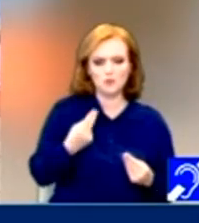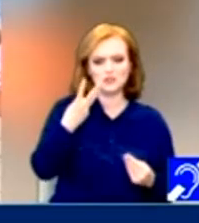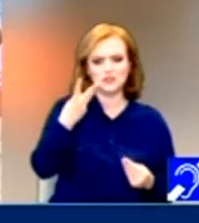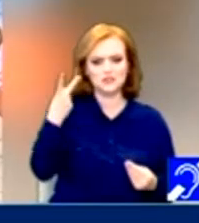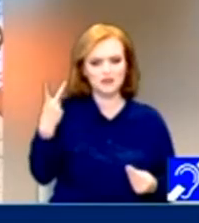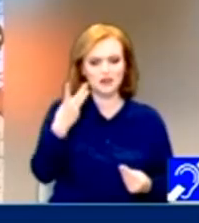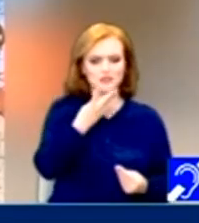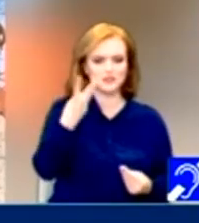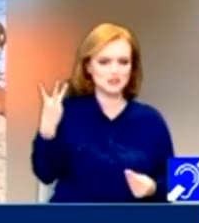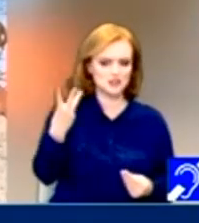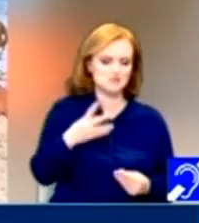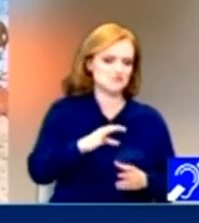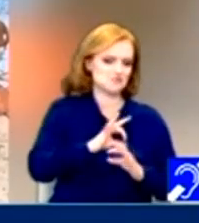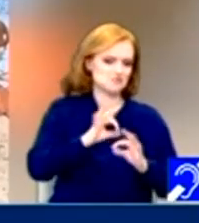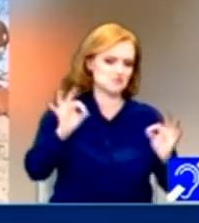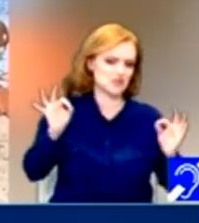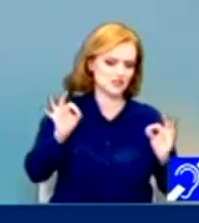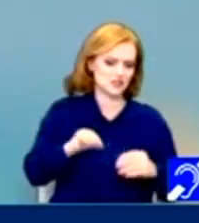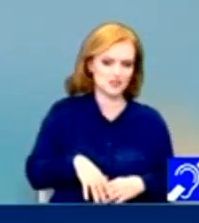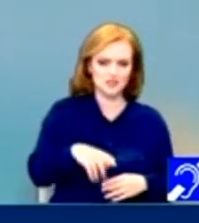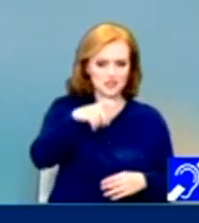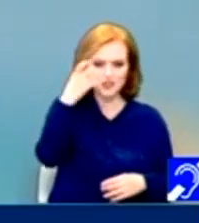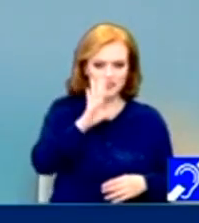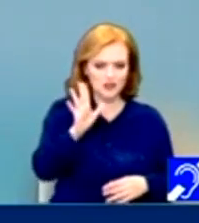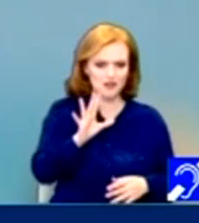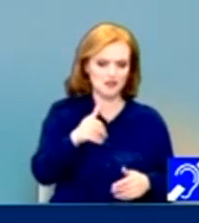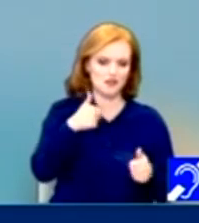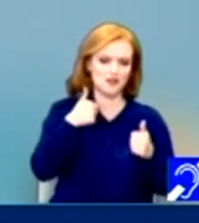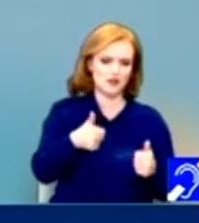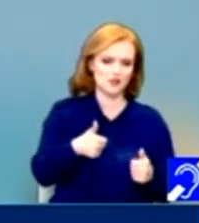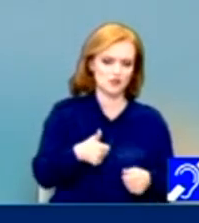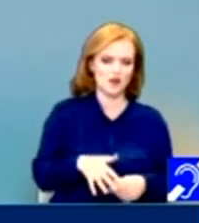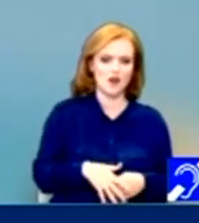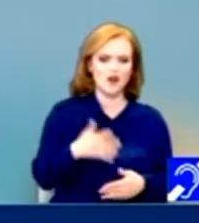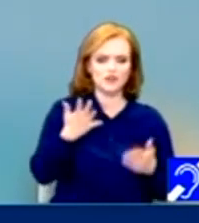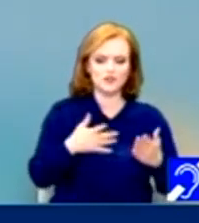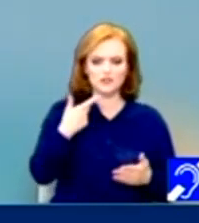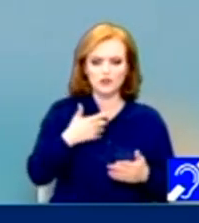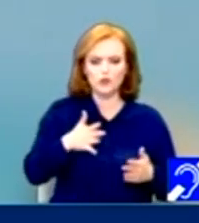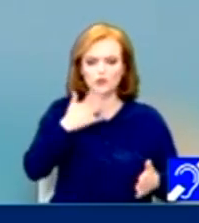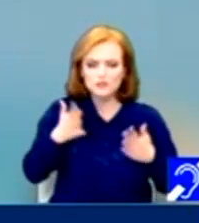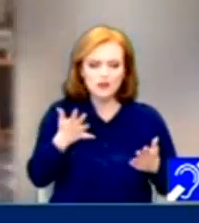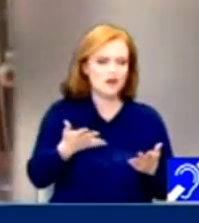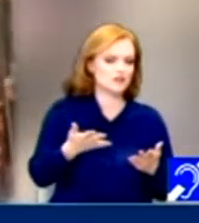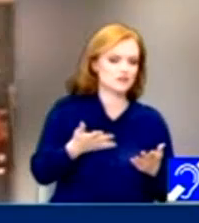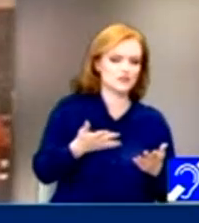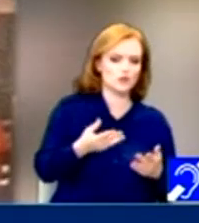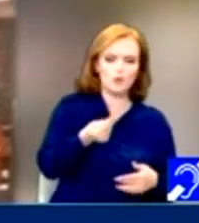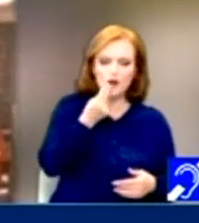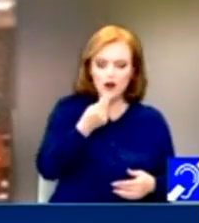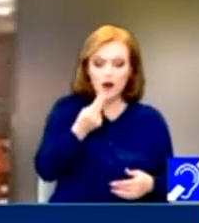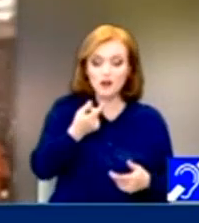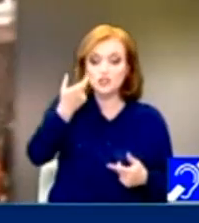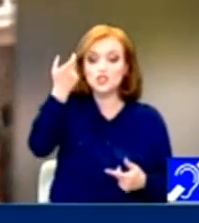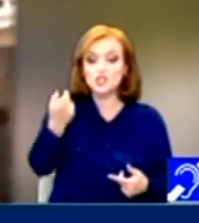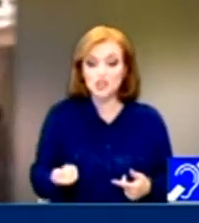32-34 de grade maxim. Dacă stai să faci o balanță, cazare cu alimente, cu distracție, cu toate celelalte, merită